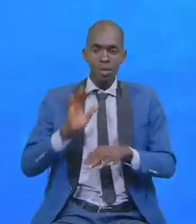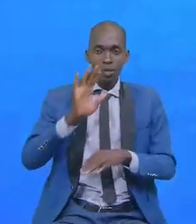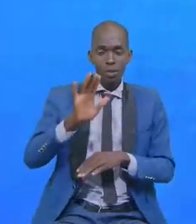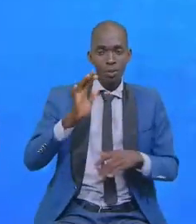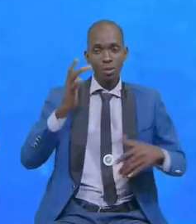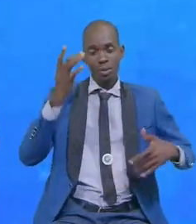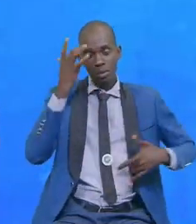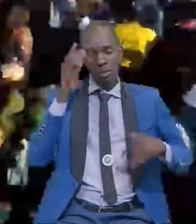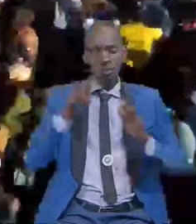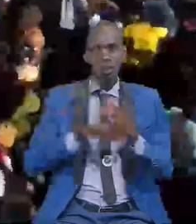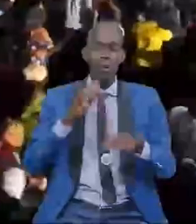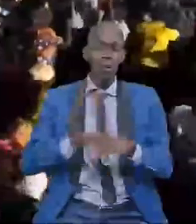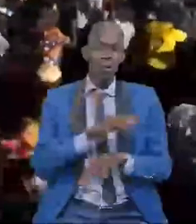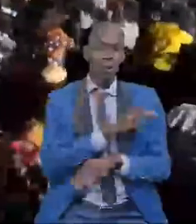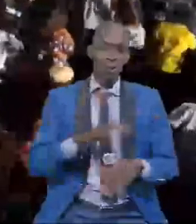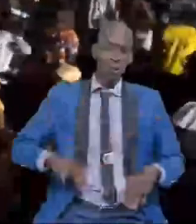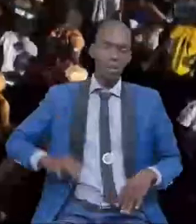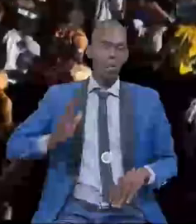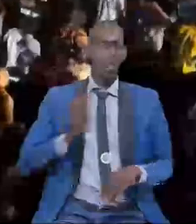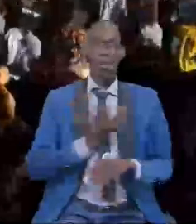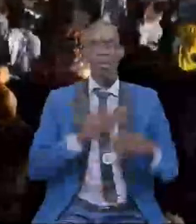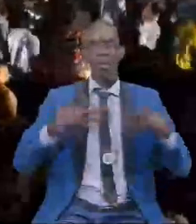Il a mis toutes nos maladies sur Christ le guérisseur.